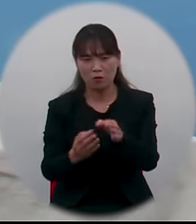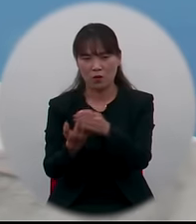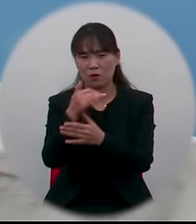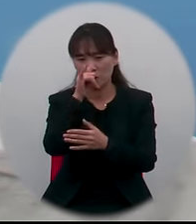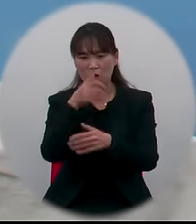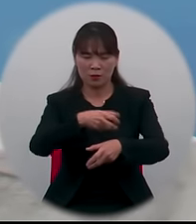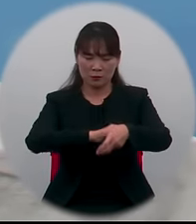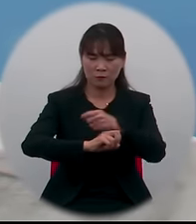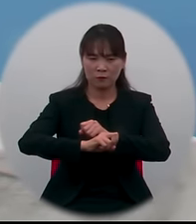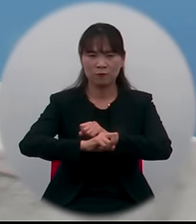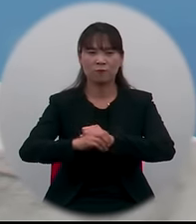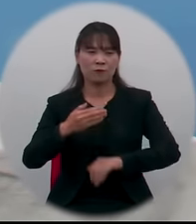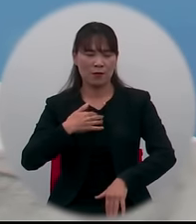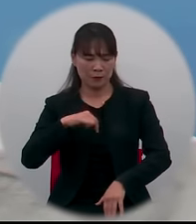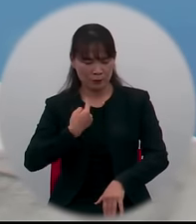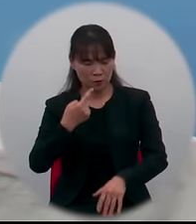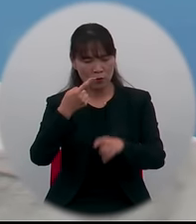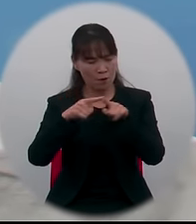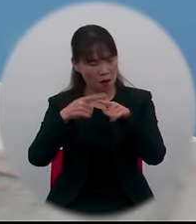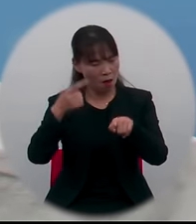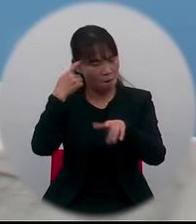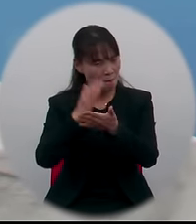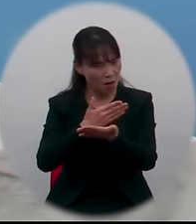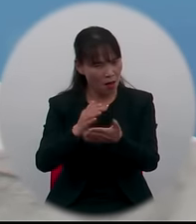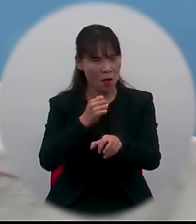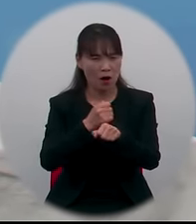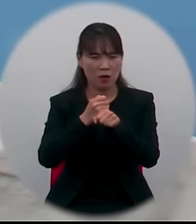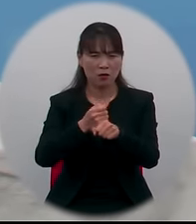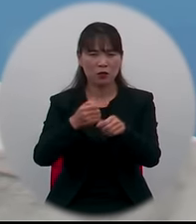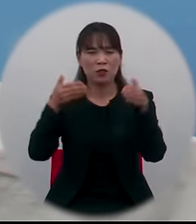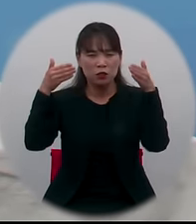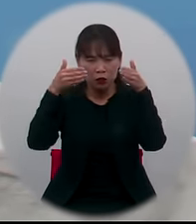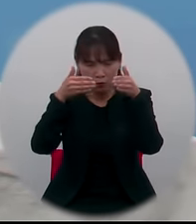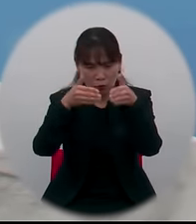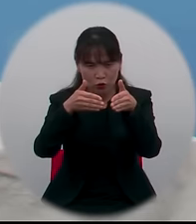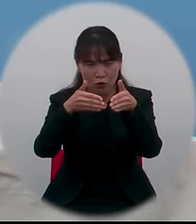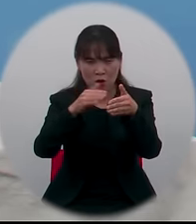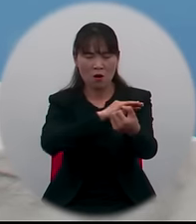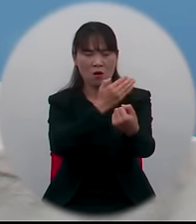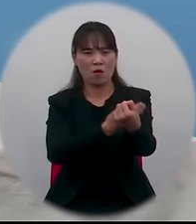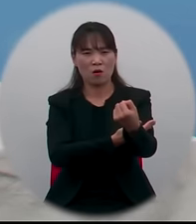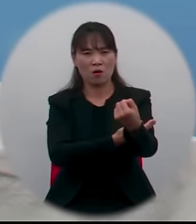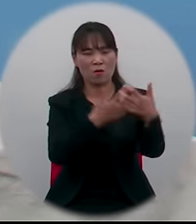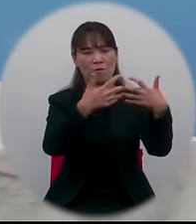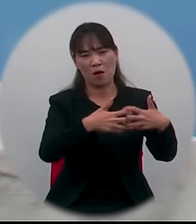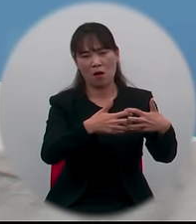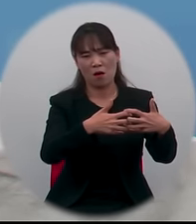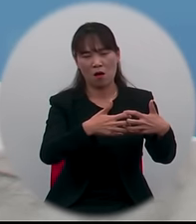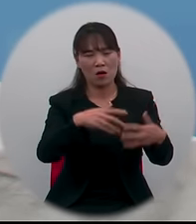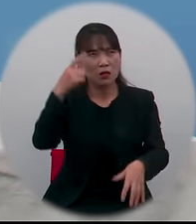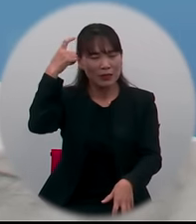적극적으로 능동적으로 내가 스스로 판단해서 하던 집중력의 뇌신 경계가 비활성화가 돼요 그래서 의식적으로